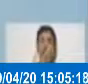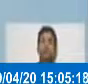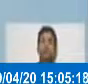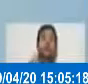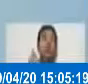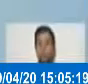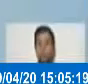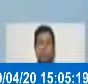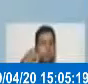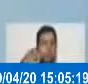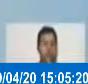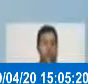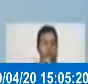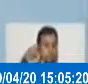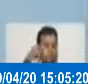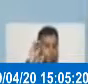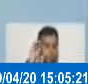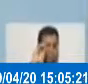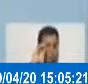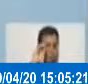75,115টি এবং এ পর্যন্ত আমরা